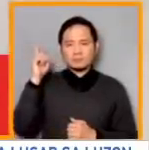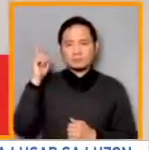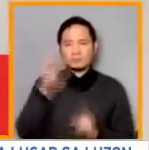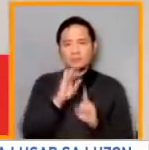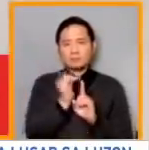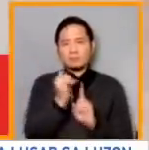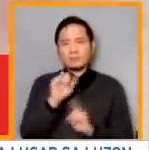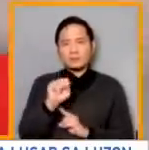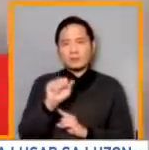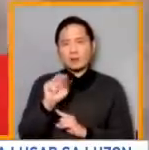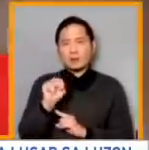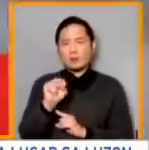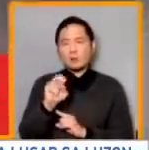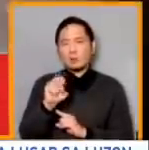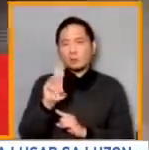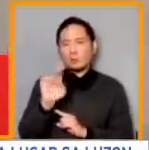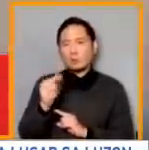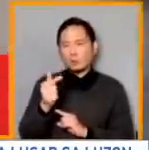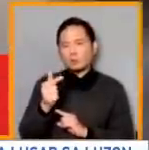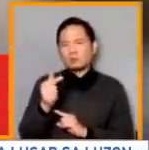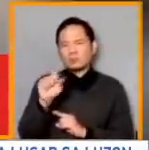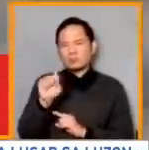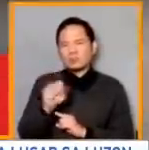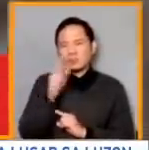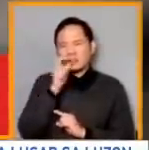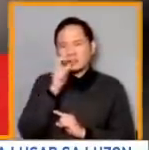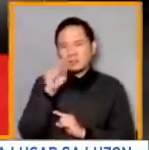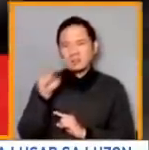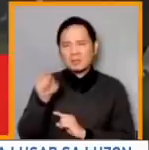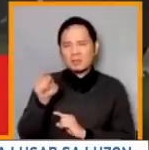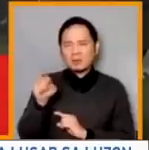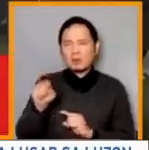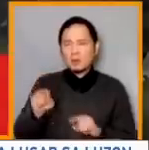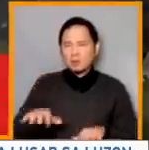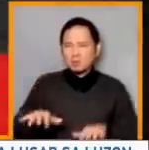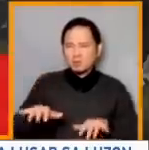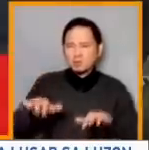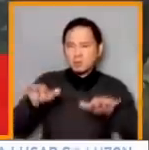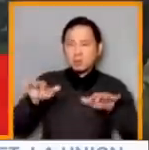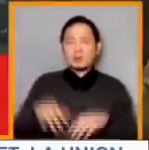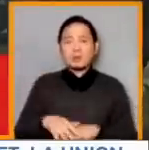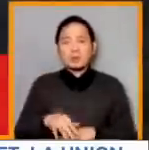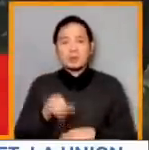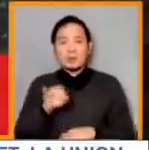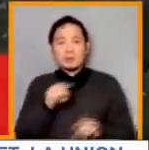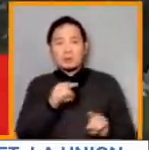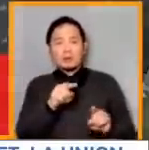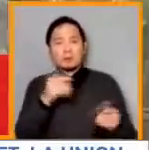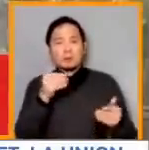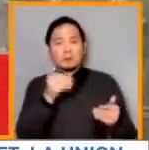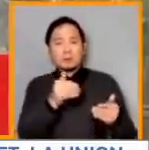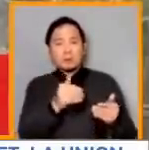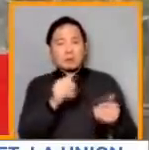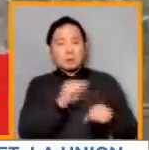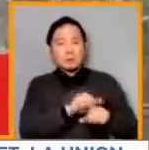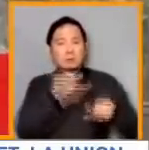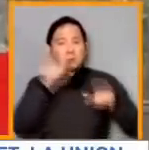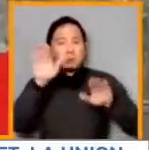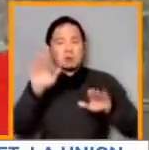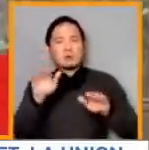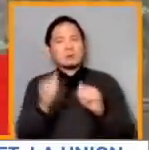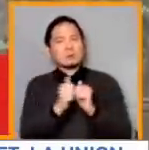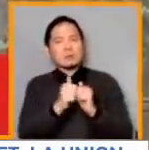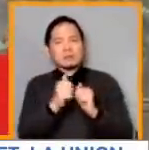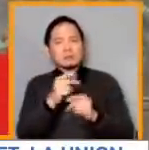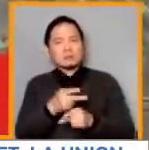San Ricardo, Southern Leyte. Pinaalalahanan ng mga residente na nakatira sa bulubundukin lugar sa posibilidad ng landslide. Maghapon namang